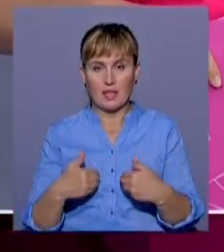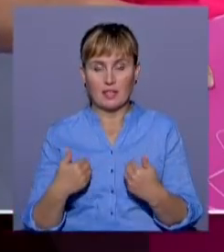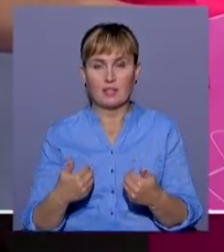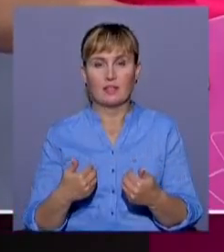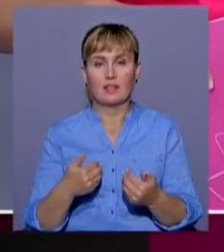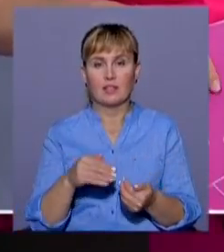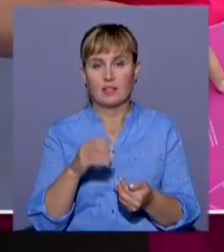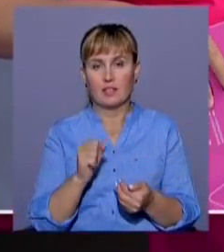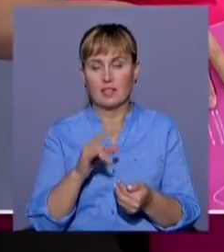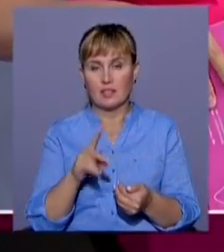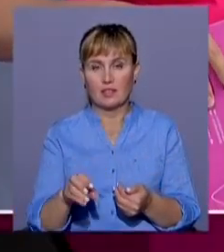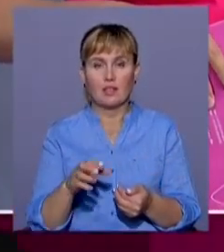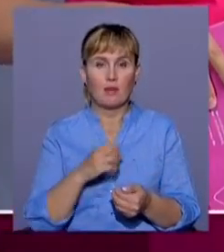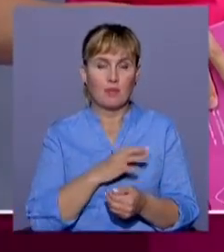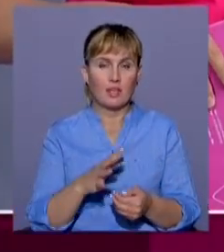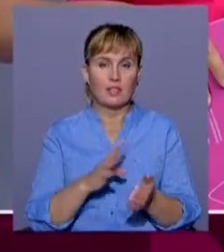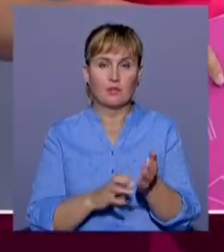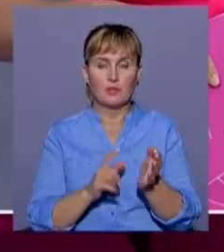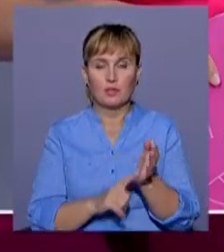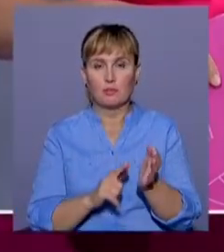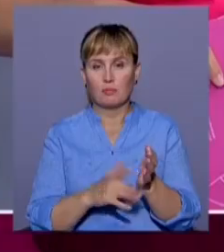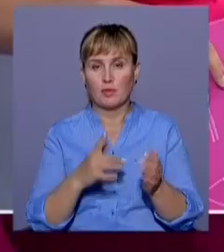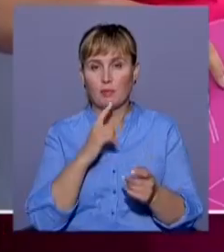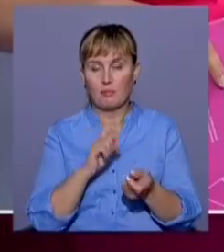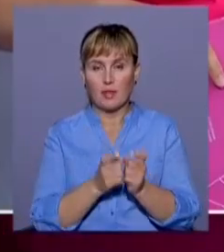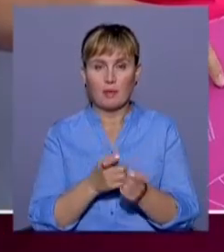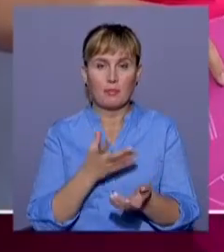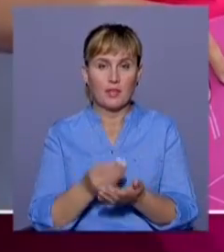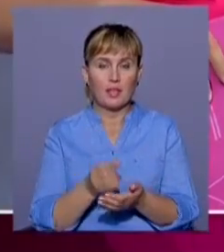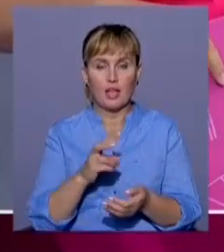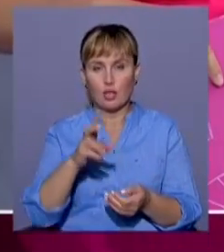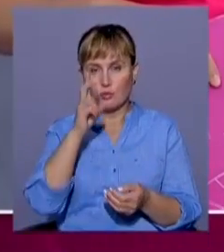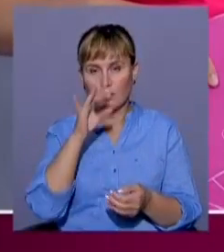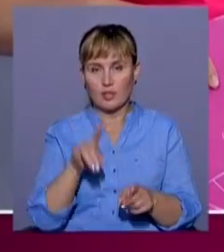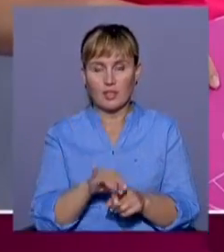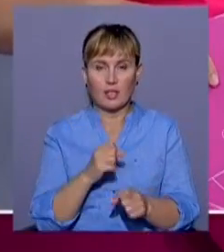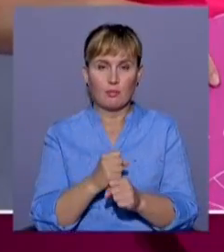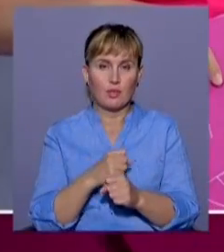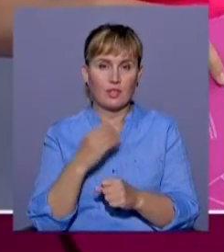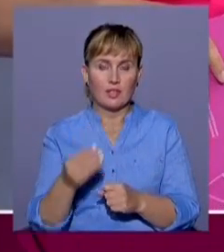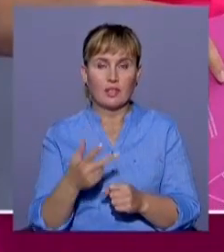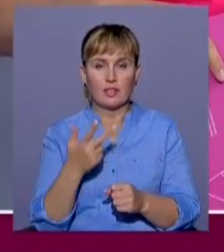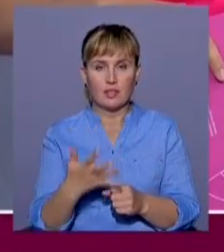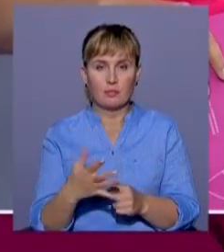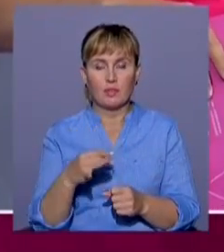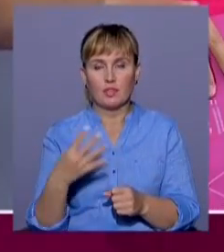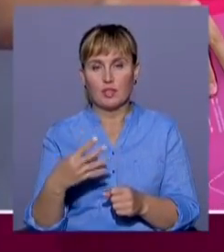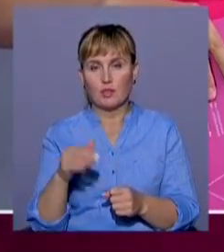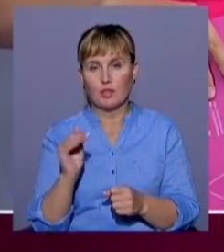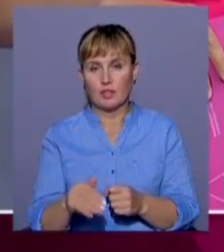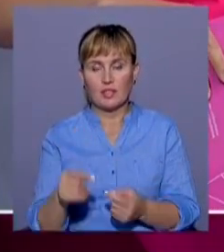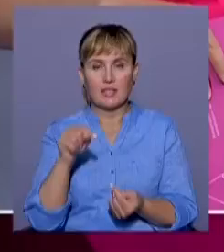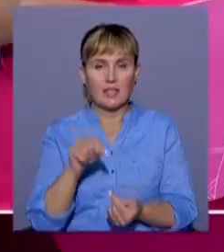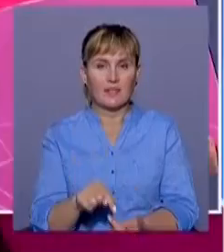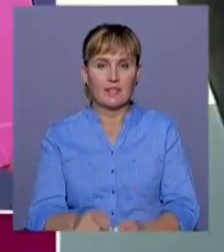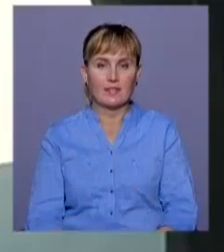линии Жасыл-Ель обогатятся 975 бойцов. Тут им платят как государство, так и работодатель. 35 и 40 тысяч